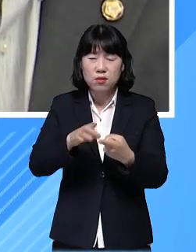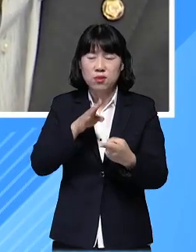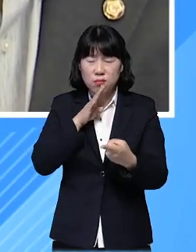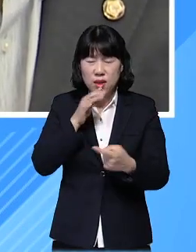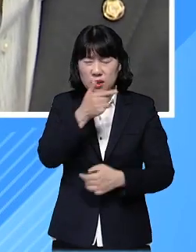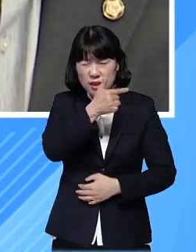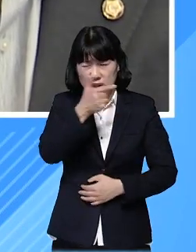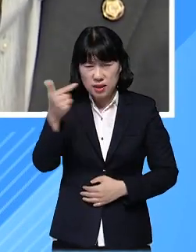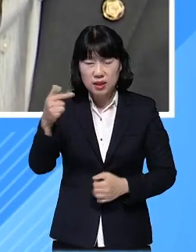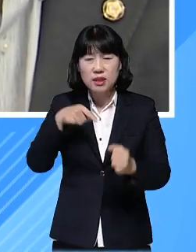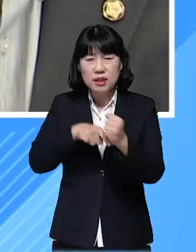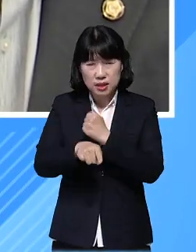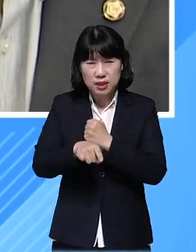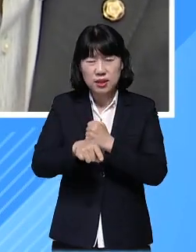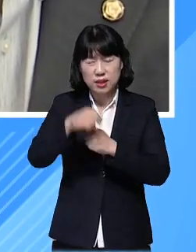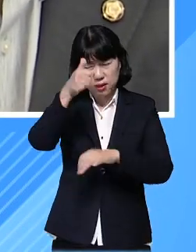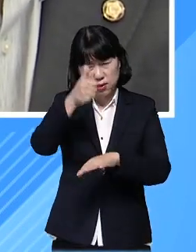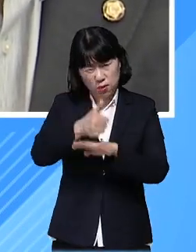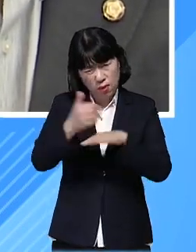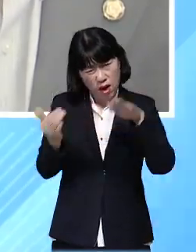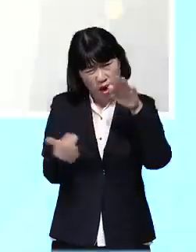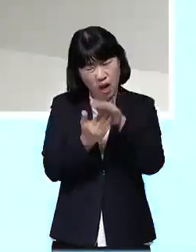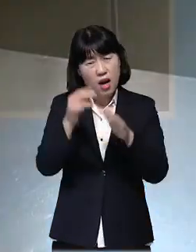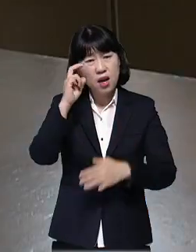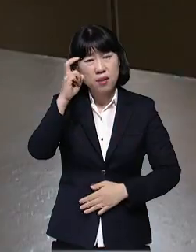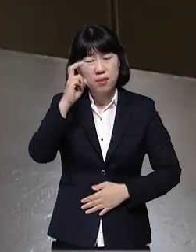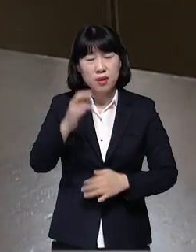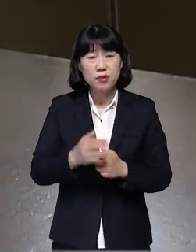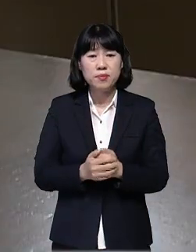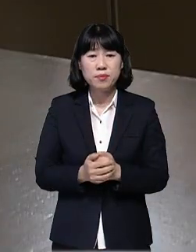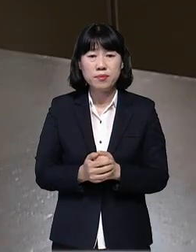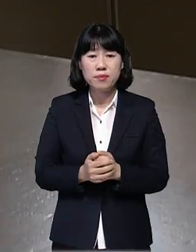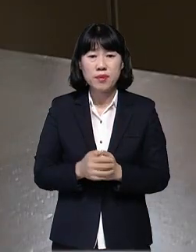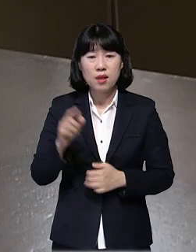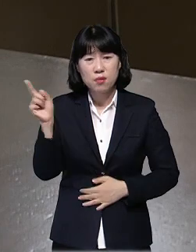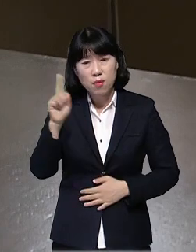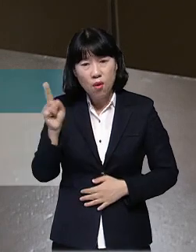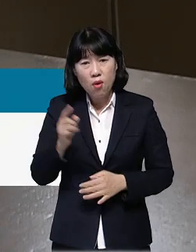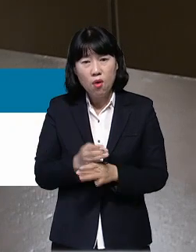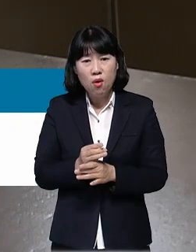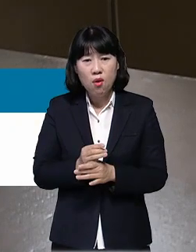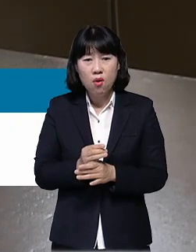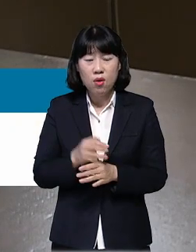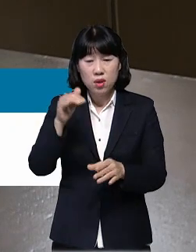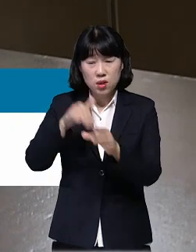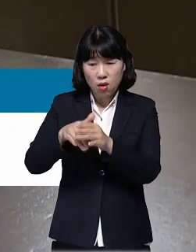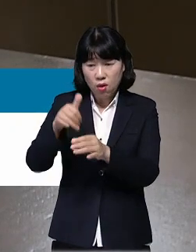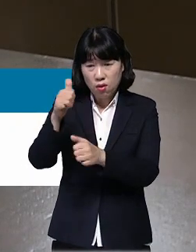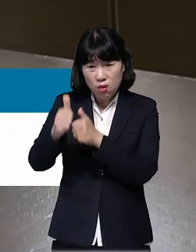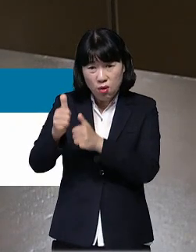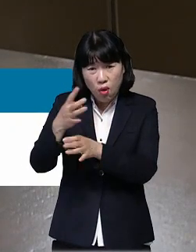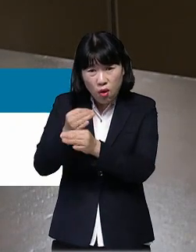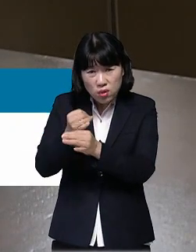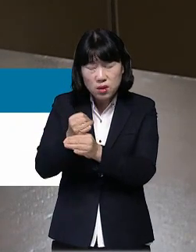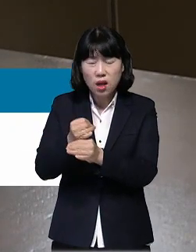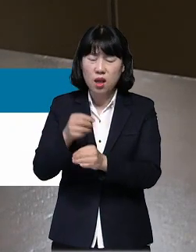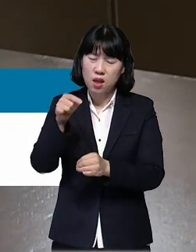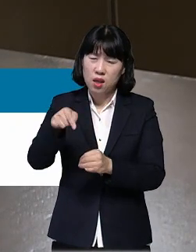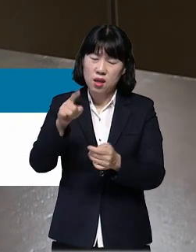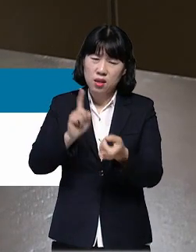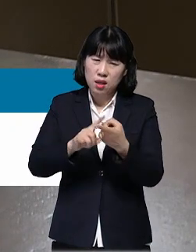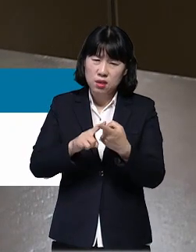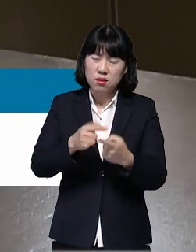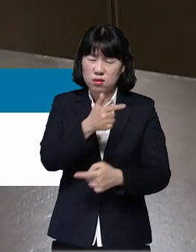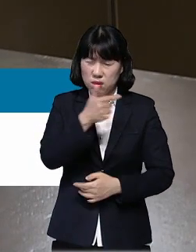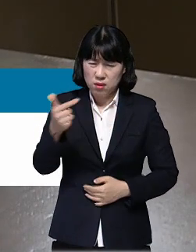의미 있는 성과가 아닌가라고 생각합니다. 경선의 시기를 언제로 할 것인가라고 하는 것은 대단히